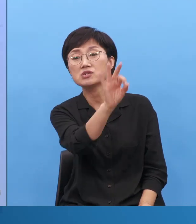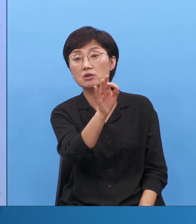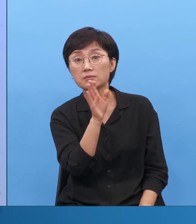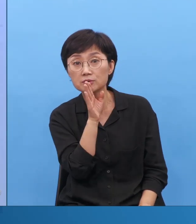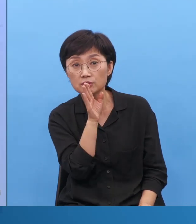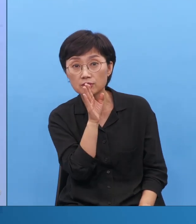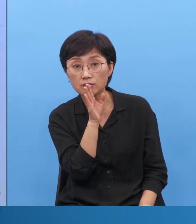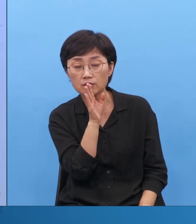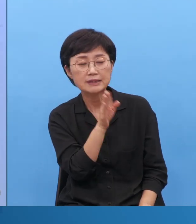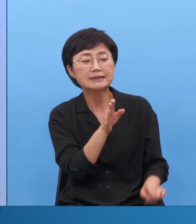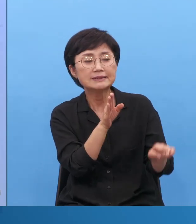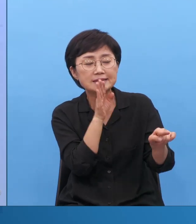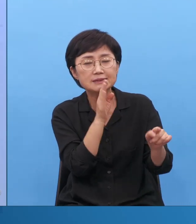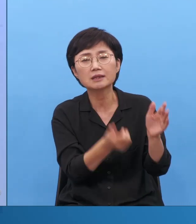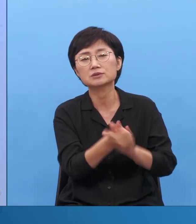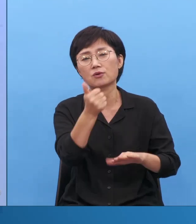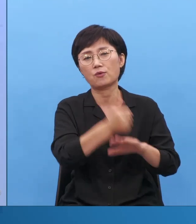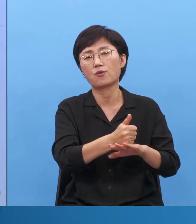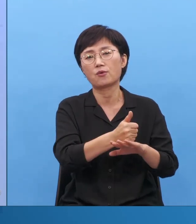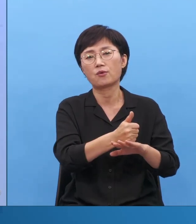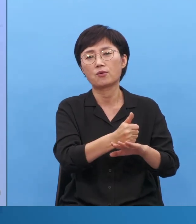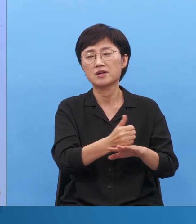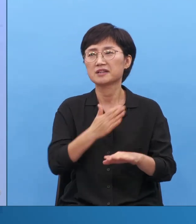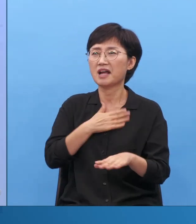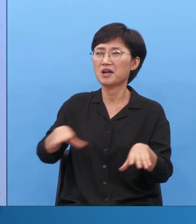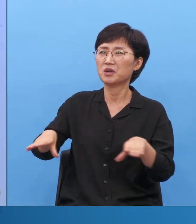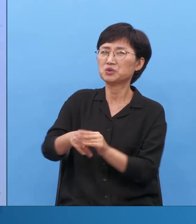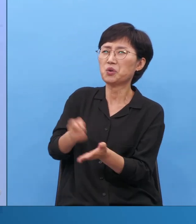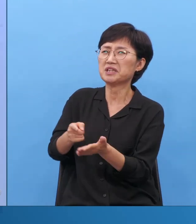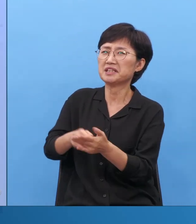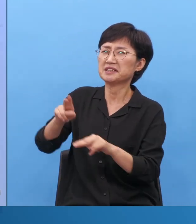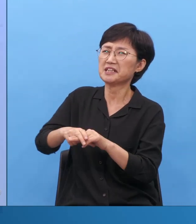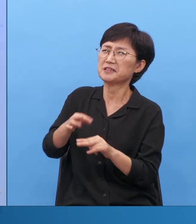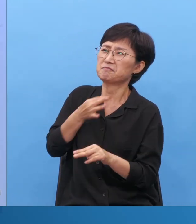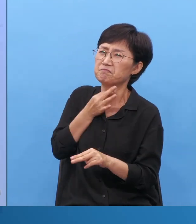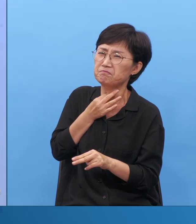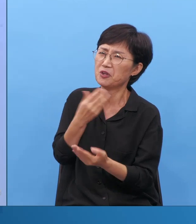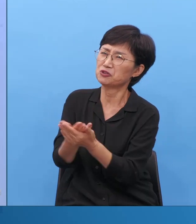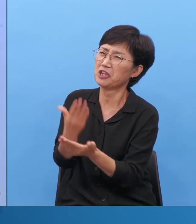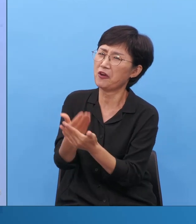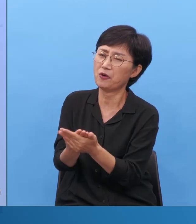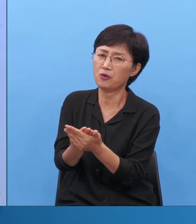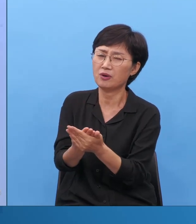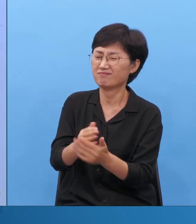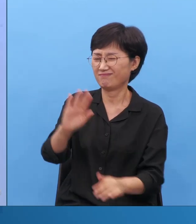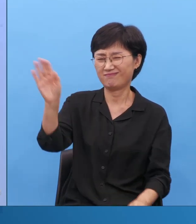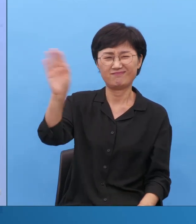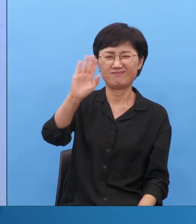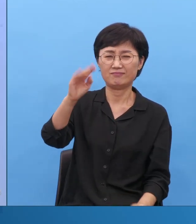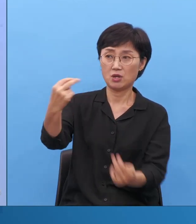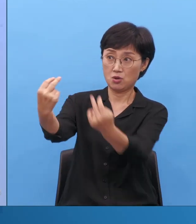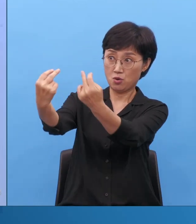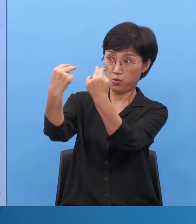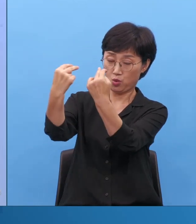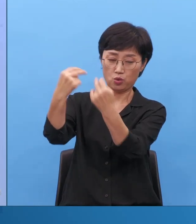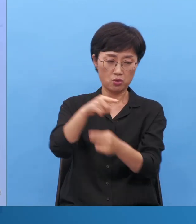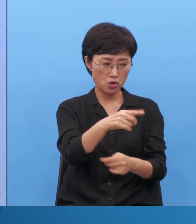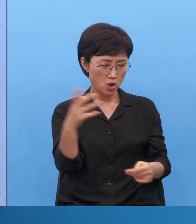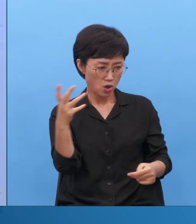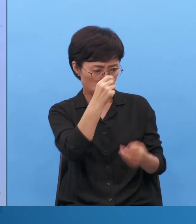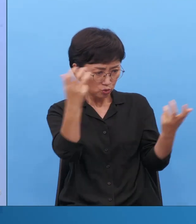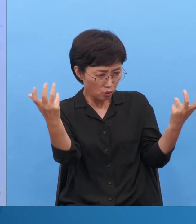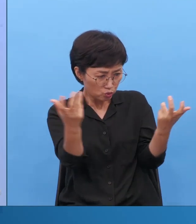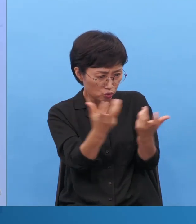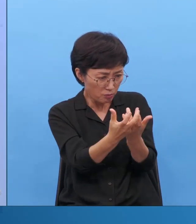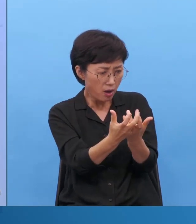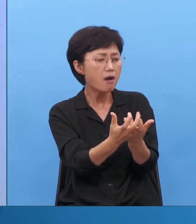자기가 하려고 answers? 한 것도 아니에요. 왕이 해달라고 부탁을 하는데 뭐야 그죠? And it's not that he wanted to do this. The king asked him and requested him 실제 to do 있었던 it. 일입니다. And these are